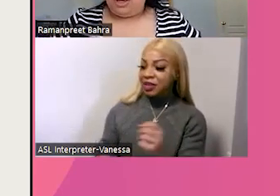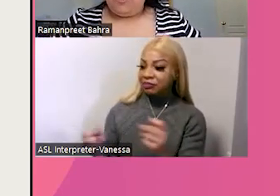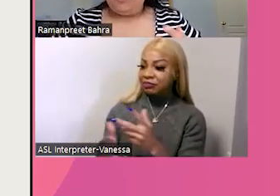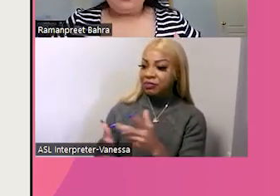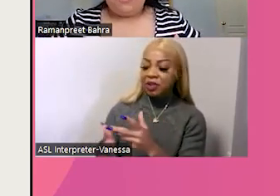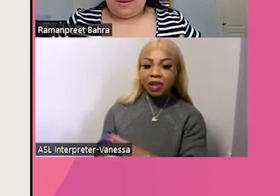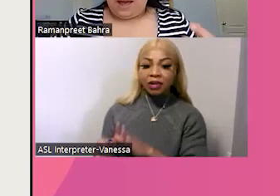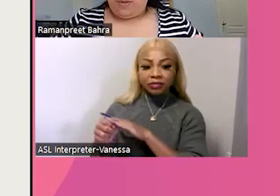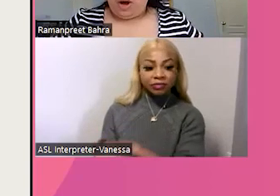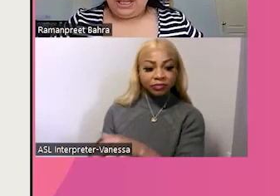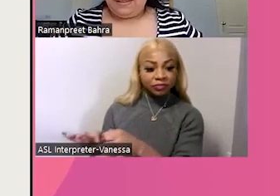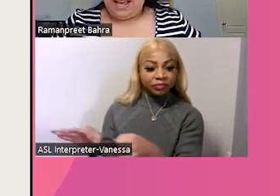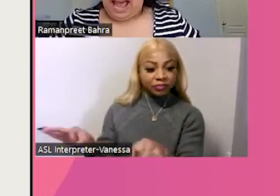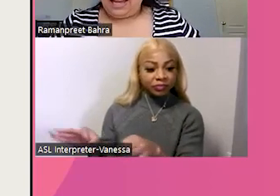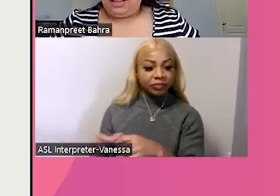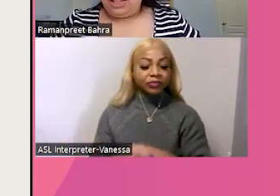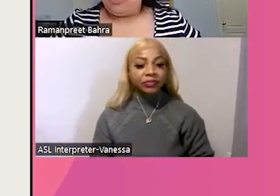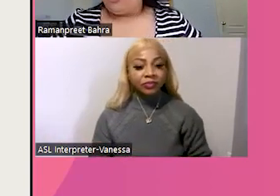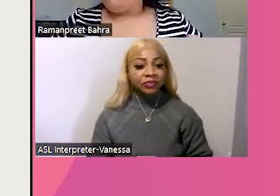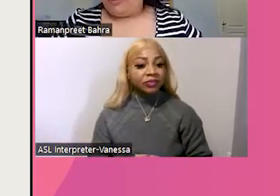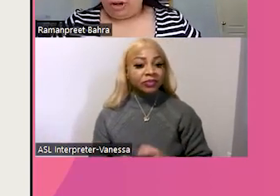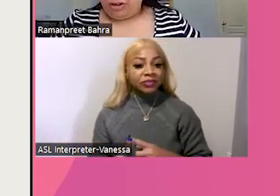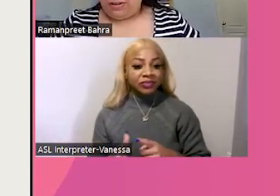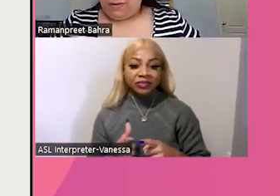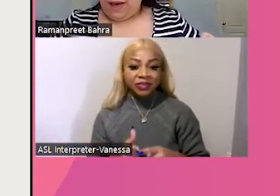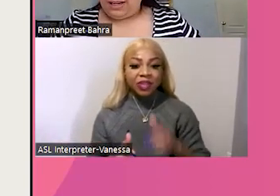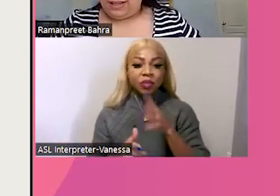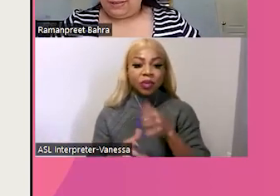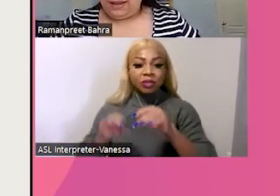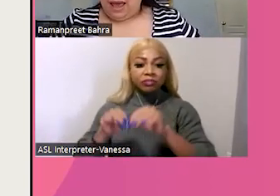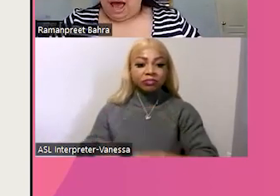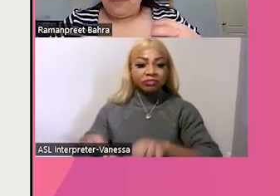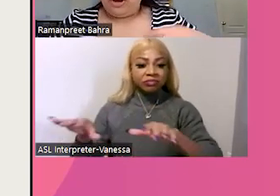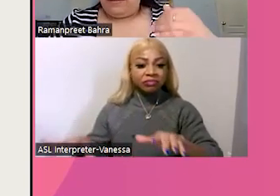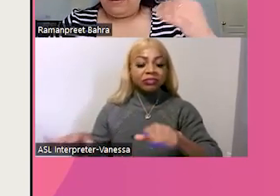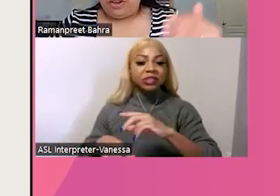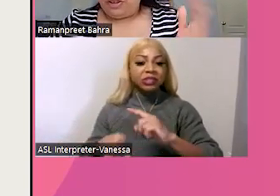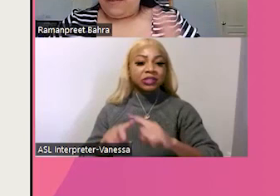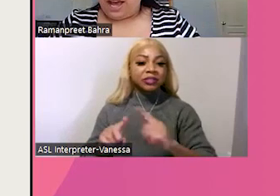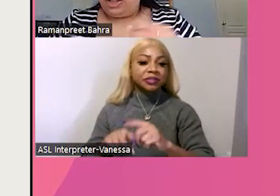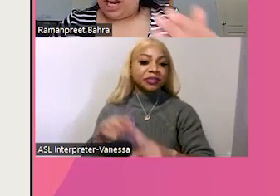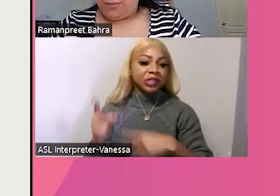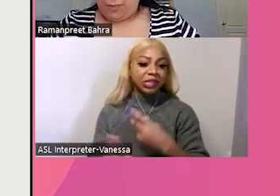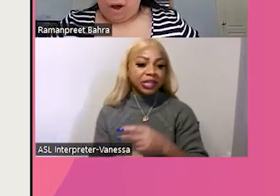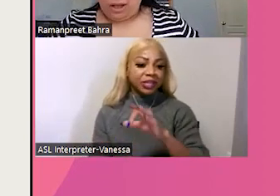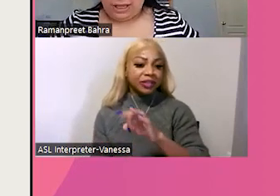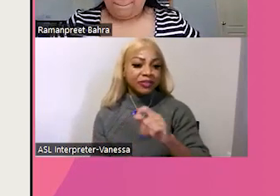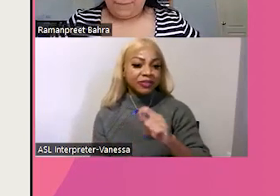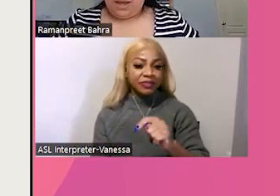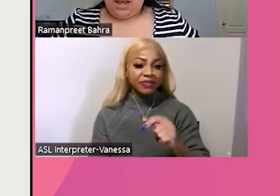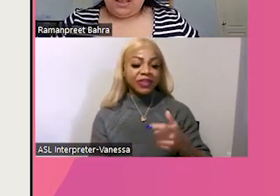humilier, maltraiter ces corps. Et on peut objectifier donc ces, ces